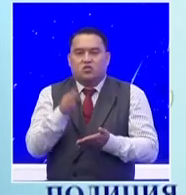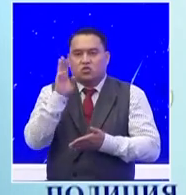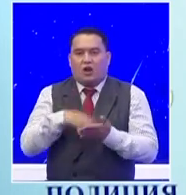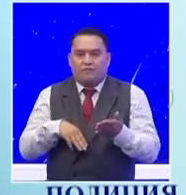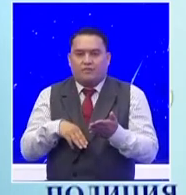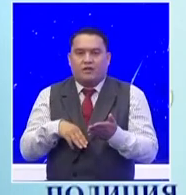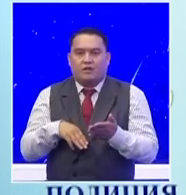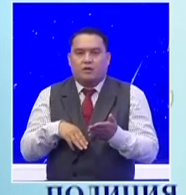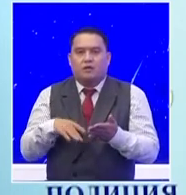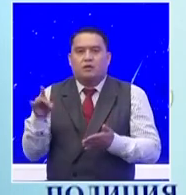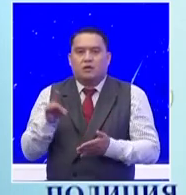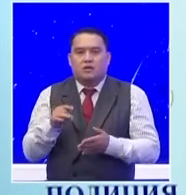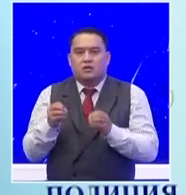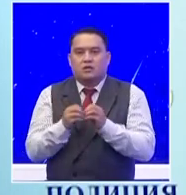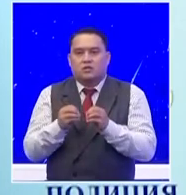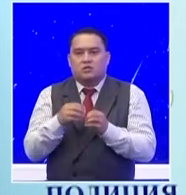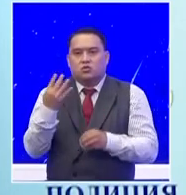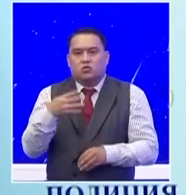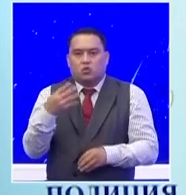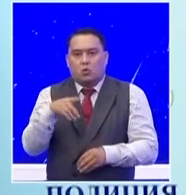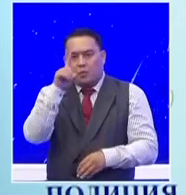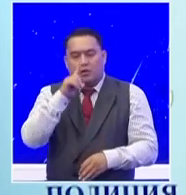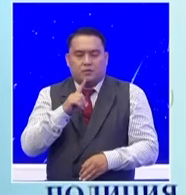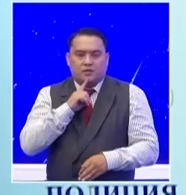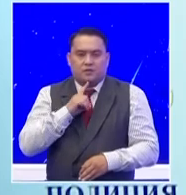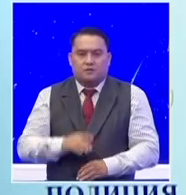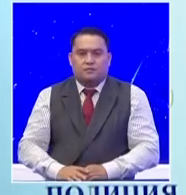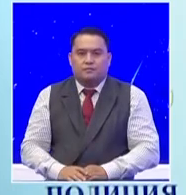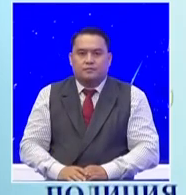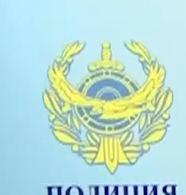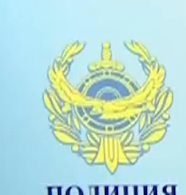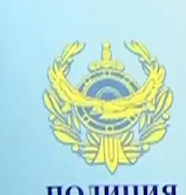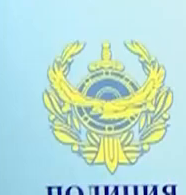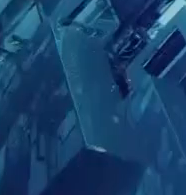штрафа в размере от 10 до 40 месячных расчетных показателей.